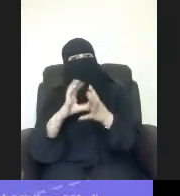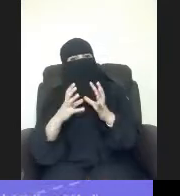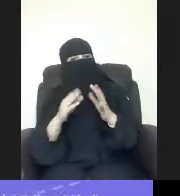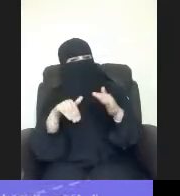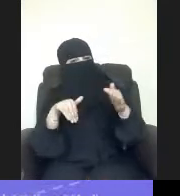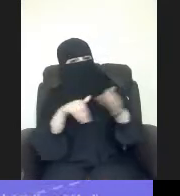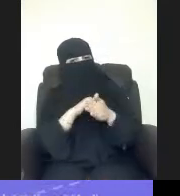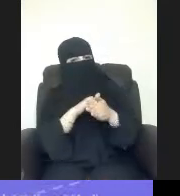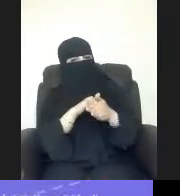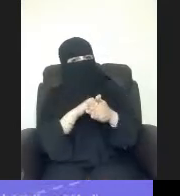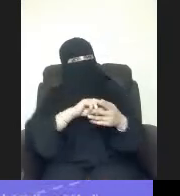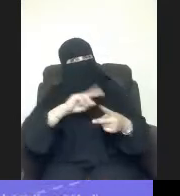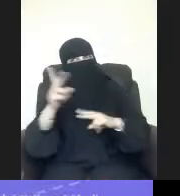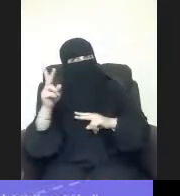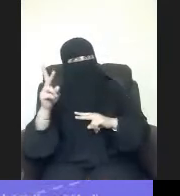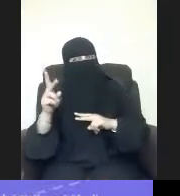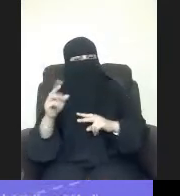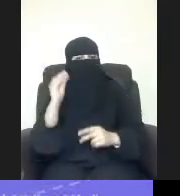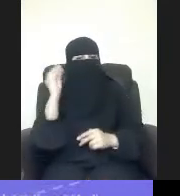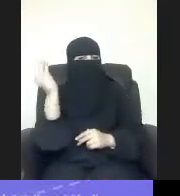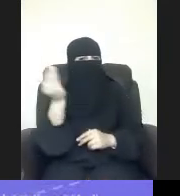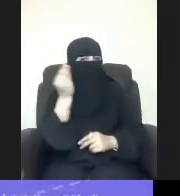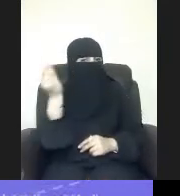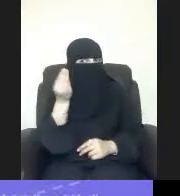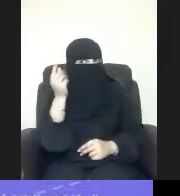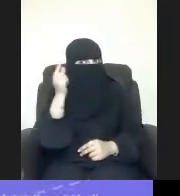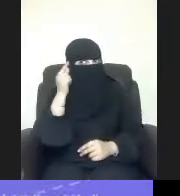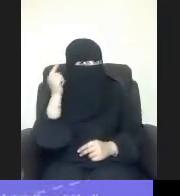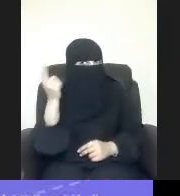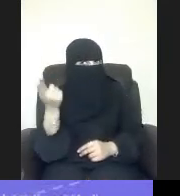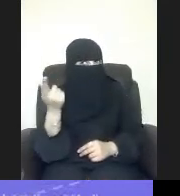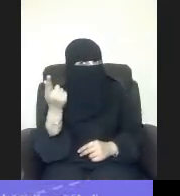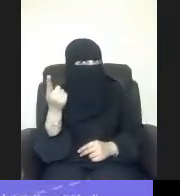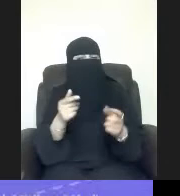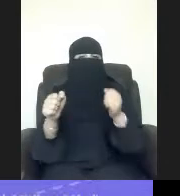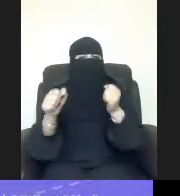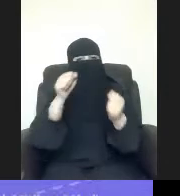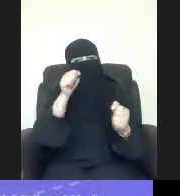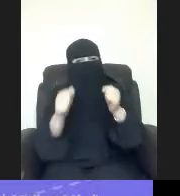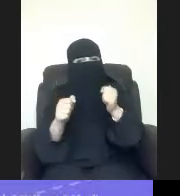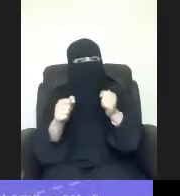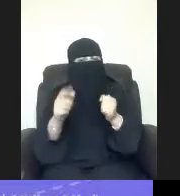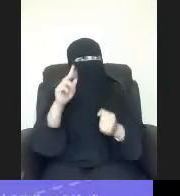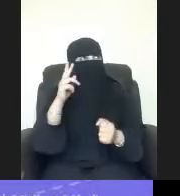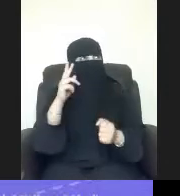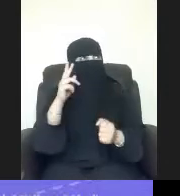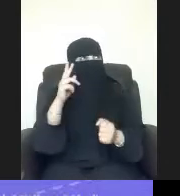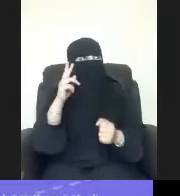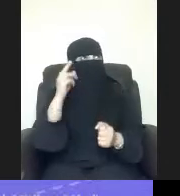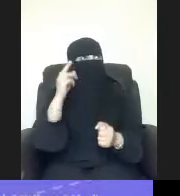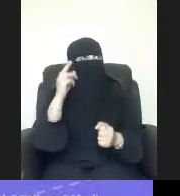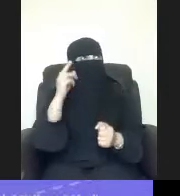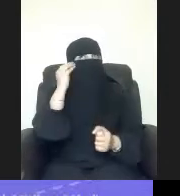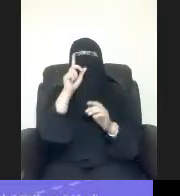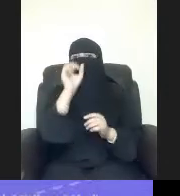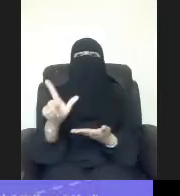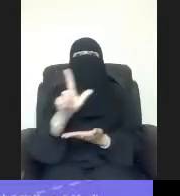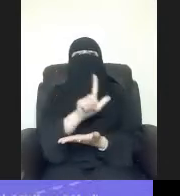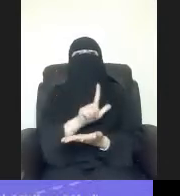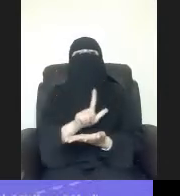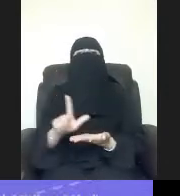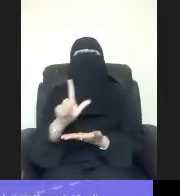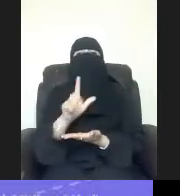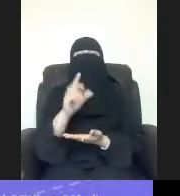البر، أنواع السيارات، من بيئته تجذب انتباهه. لكن لما أجي أضرب له مثال وأقول العالم الفلاني